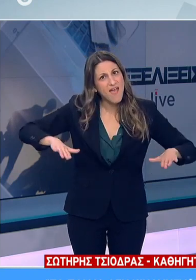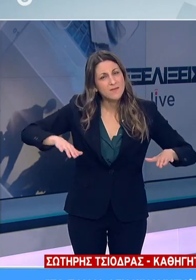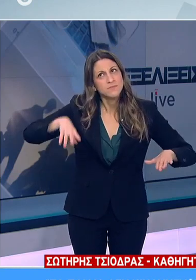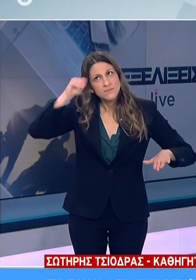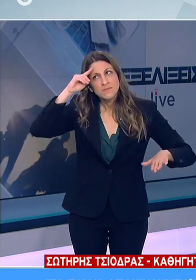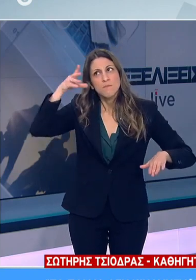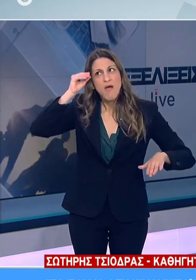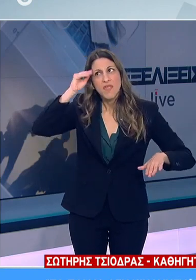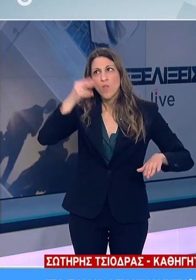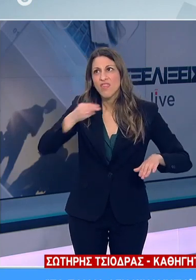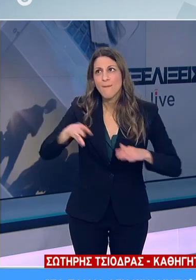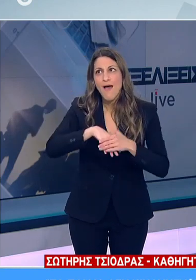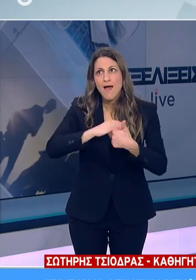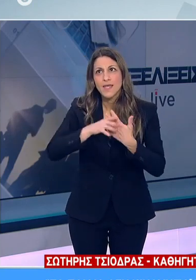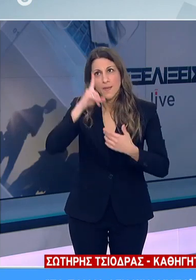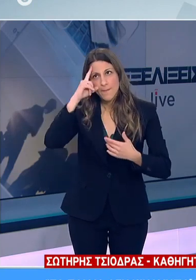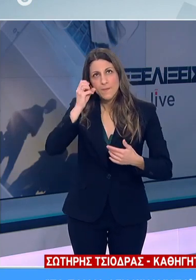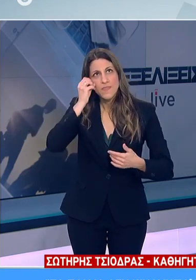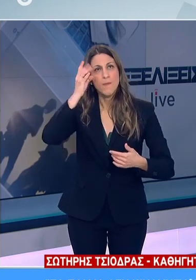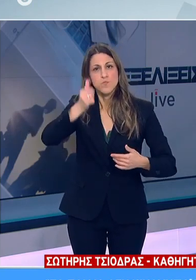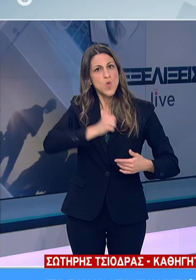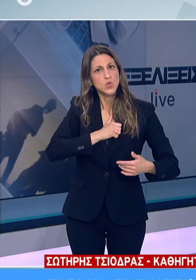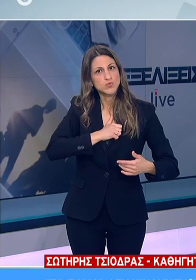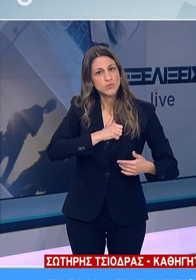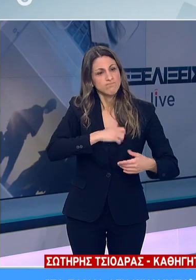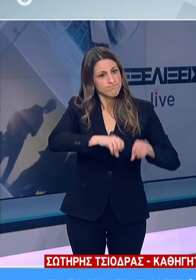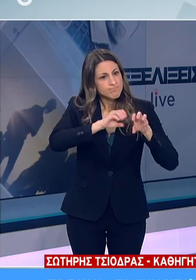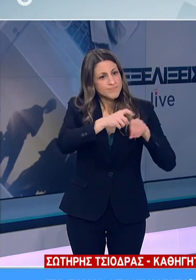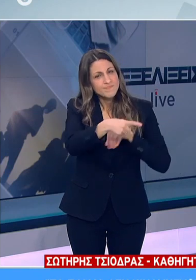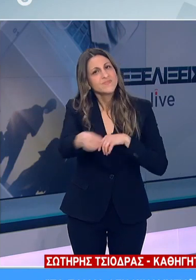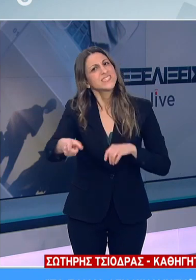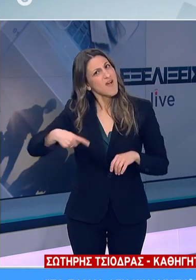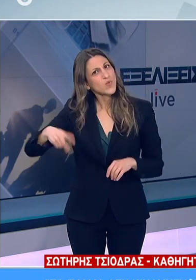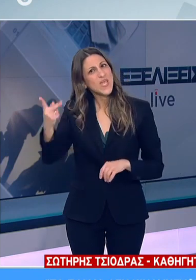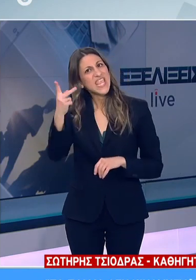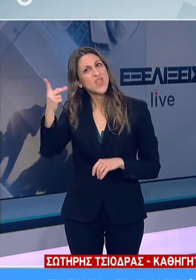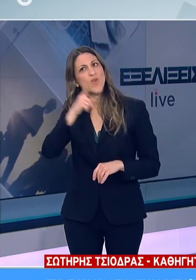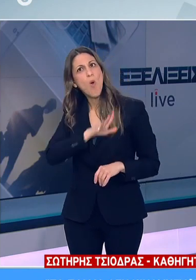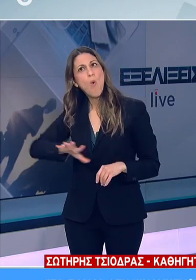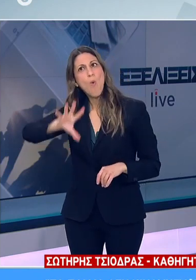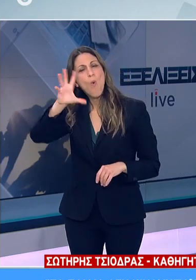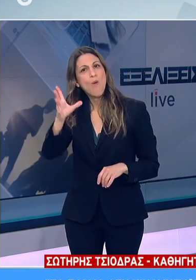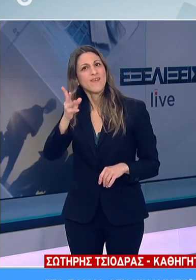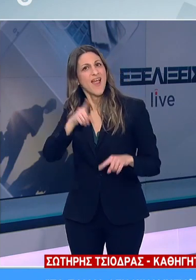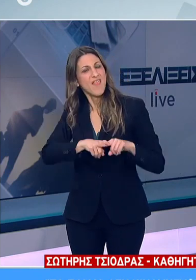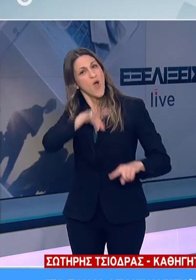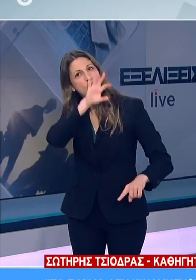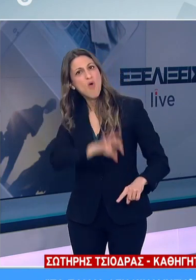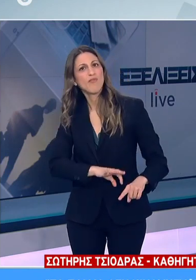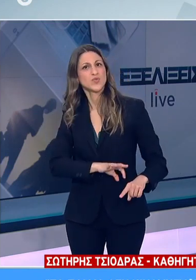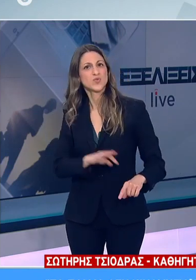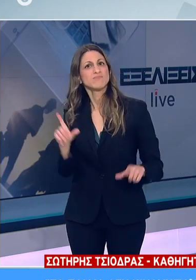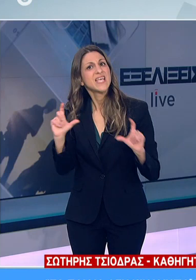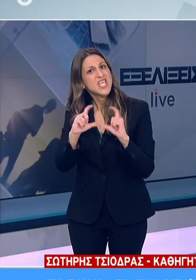όλη αυτή την πρώτη φάση. Ήταν ένα από τα κύρια ωφέλη που πήραμε σαν κοινωνία, που πήραμε σαν οικογένεια, που